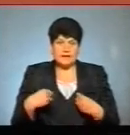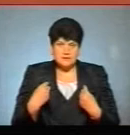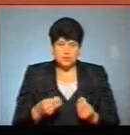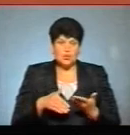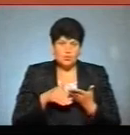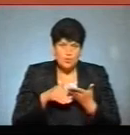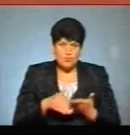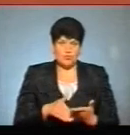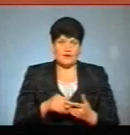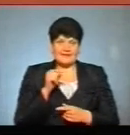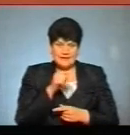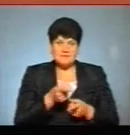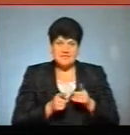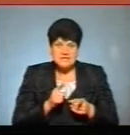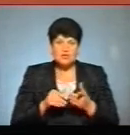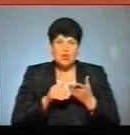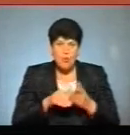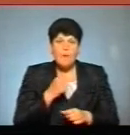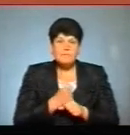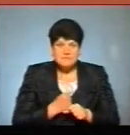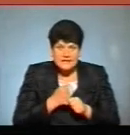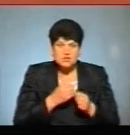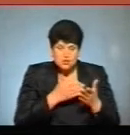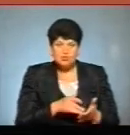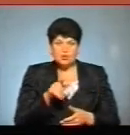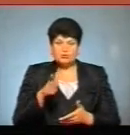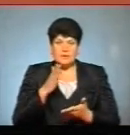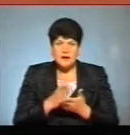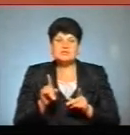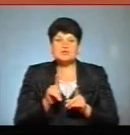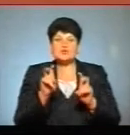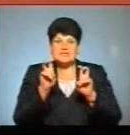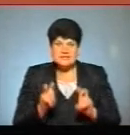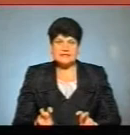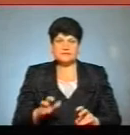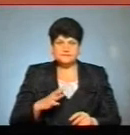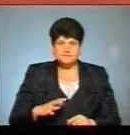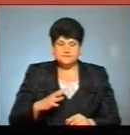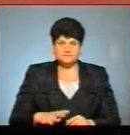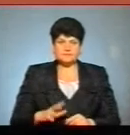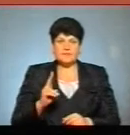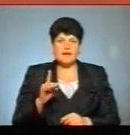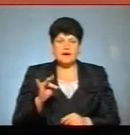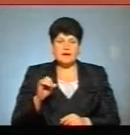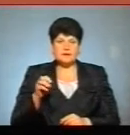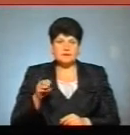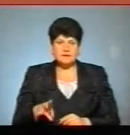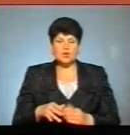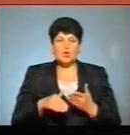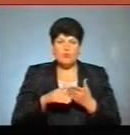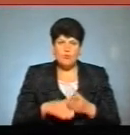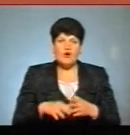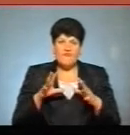дають допомогу, і там дійсно ця допомога працює, там люди мають за що сидіти, мають за що пересидіти цей карантин, причому допомога